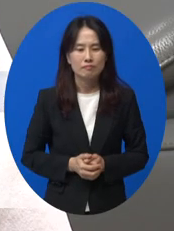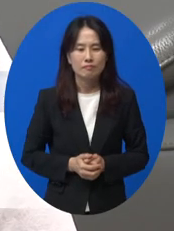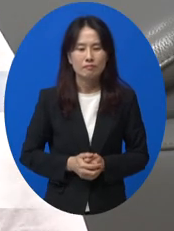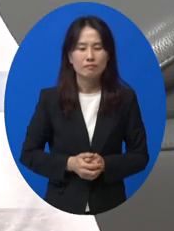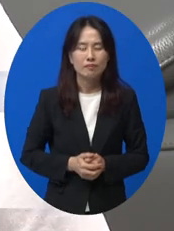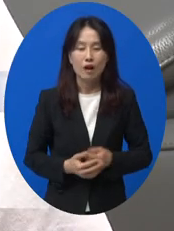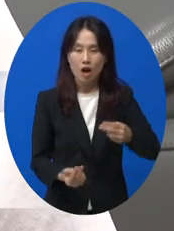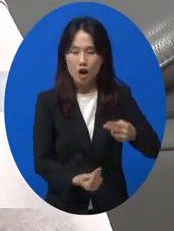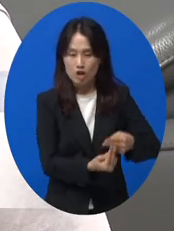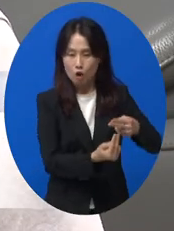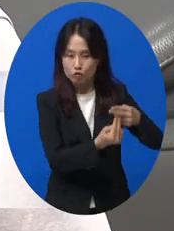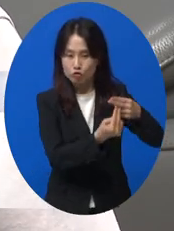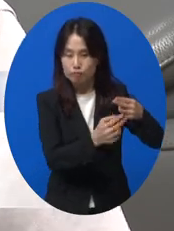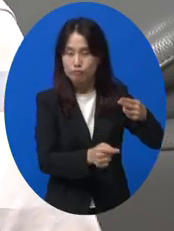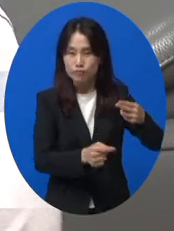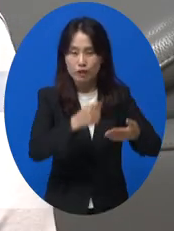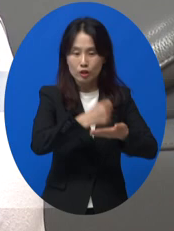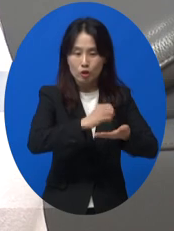적금